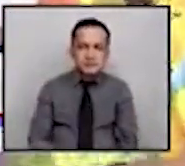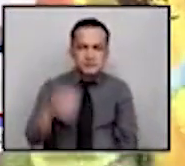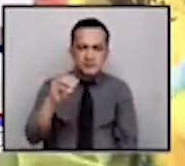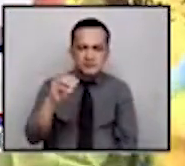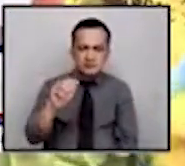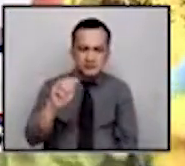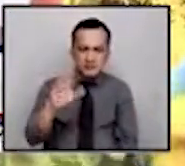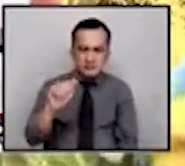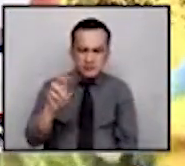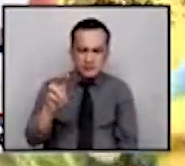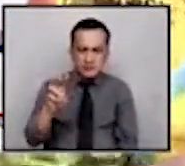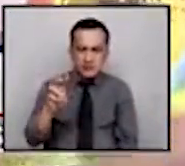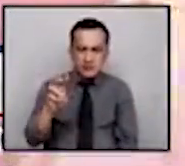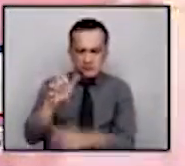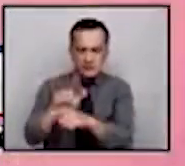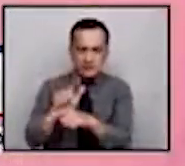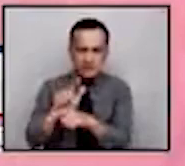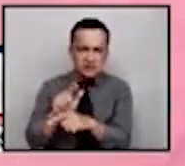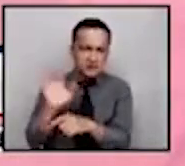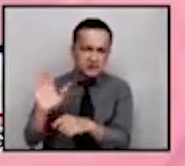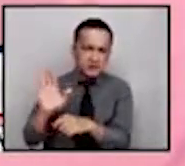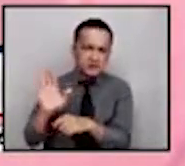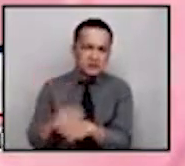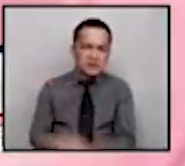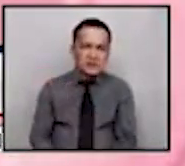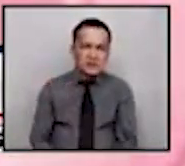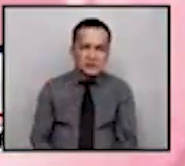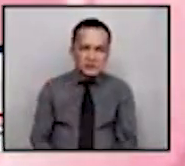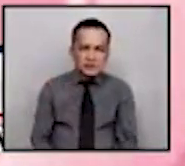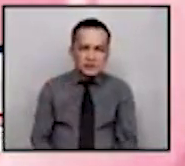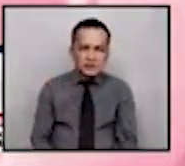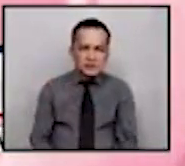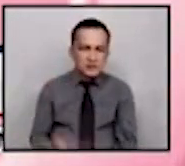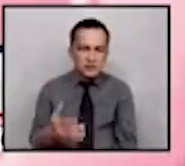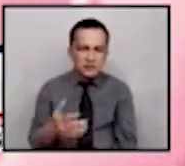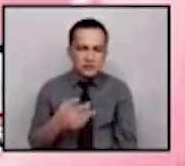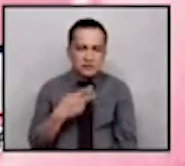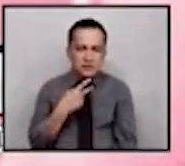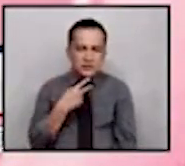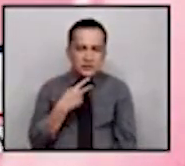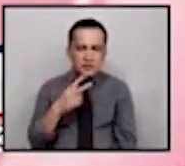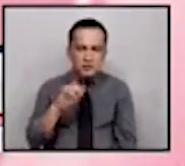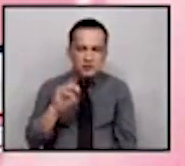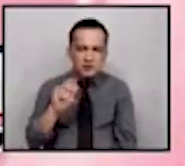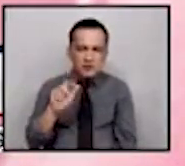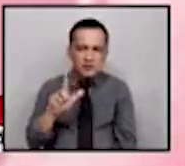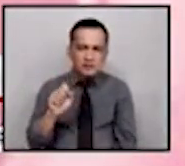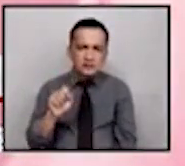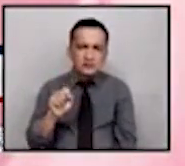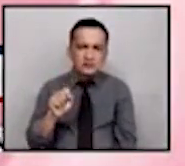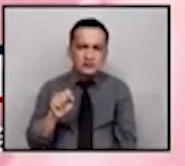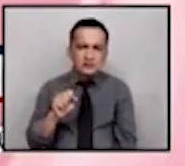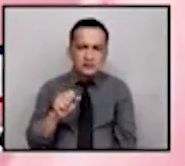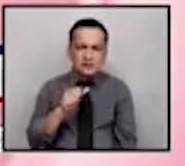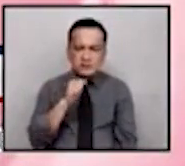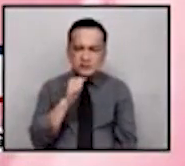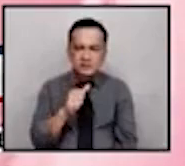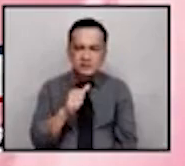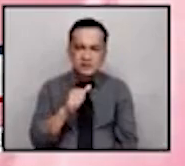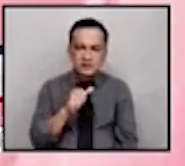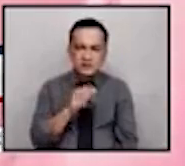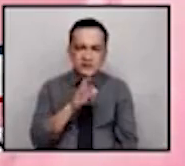mga loyal kasi yan. Okay. Wala kasi silang vocal cords kasi hindi sila ganun nagtotok